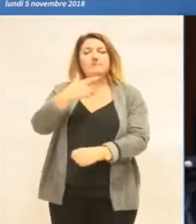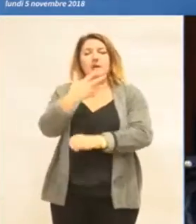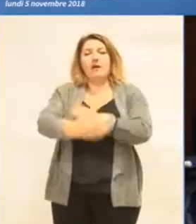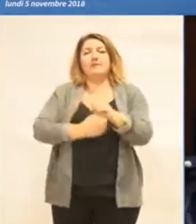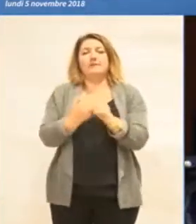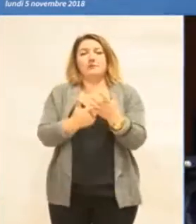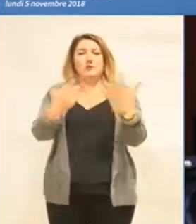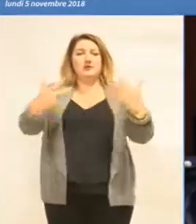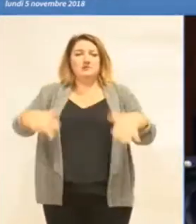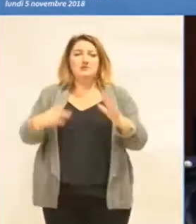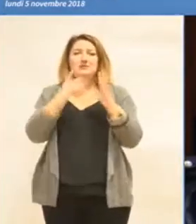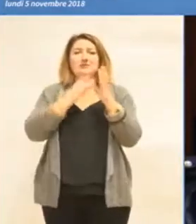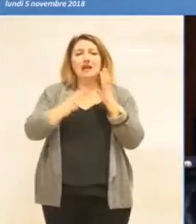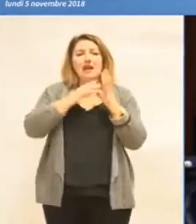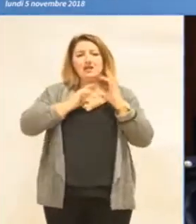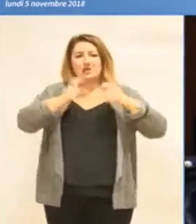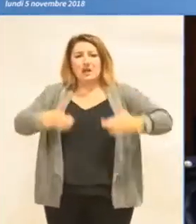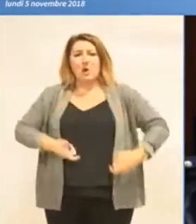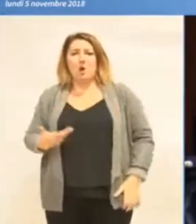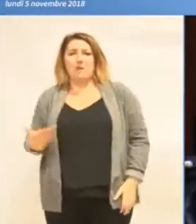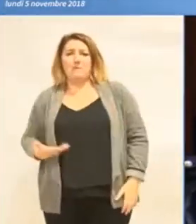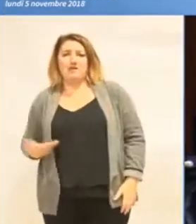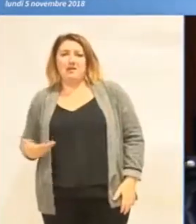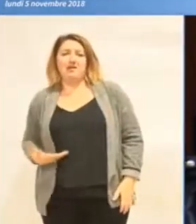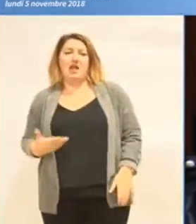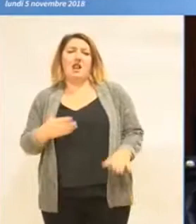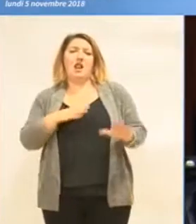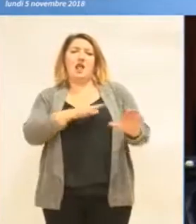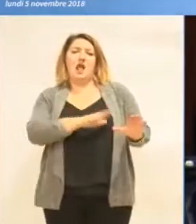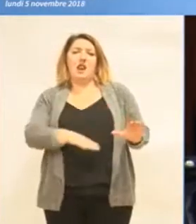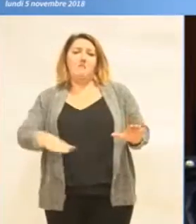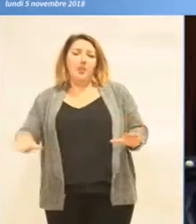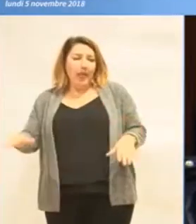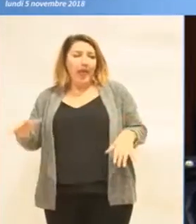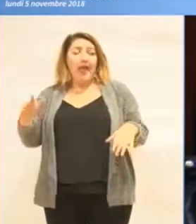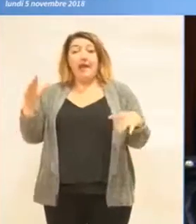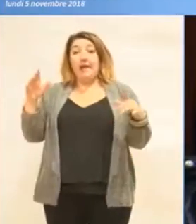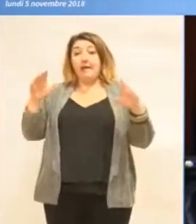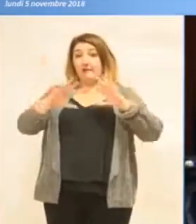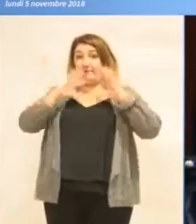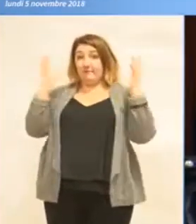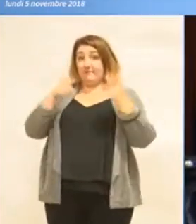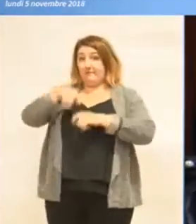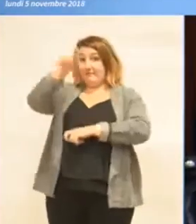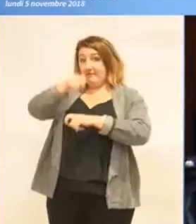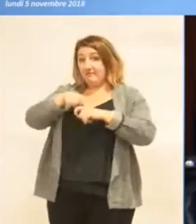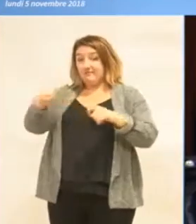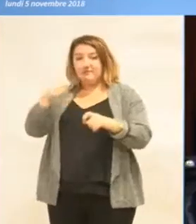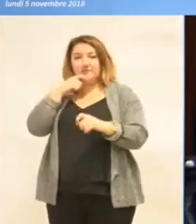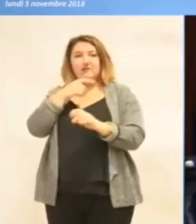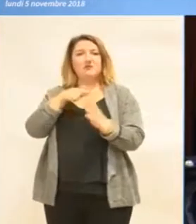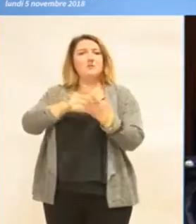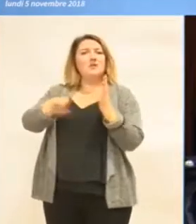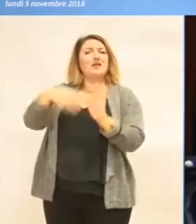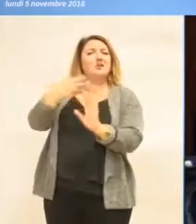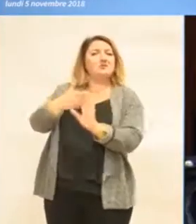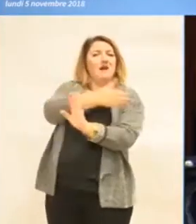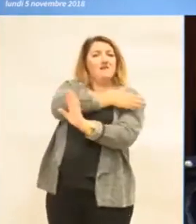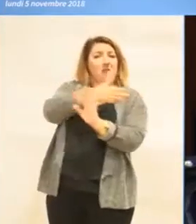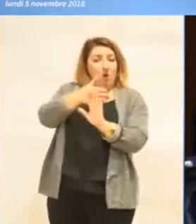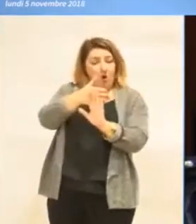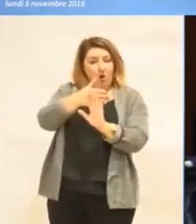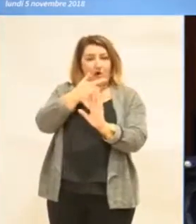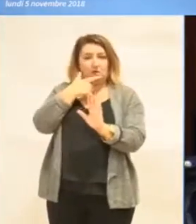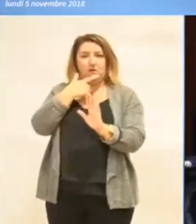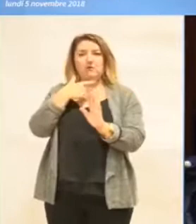sur l'ensemble des crèches et écoles maternelles et élémentaires a démontré que l'ensemble de celles-ci, réalisées avant votre arrivée, se situe en dessous des